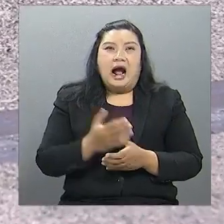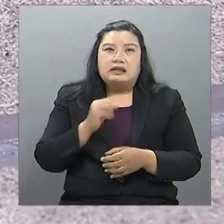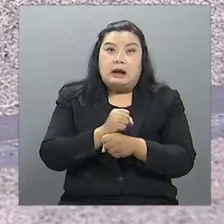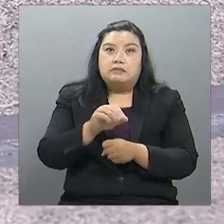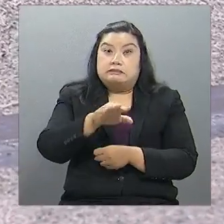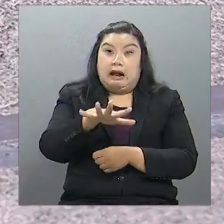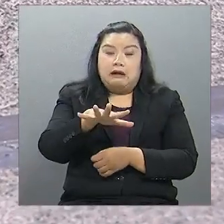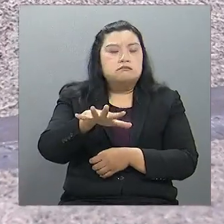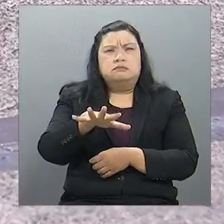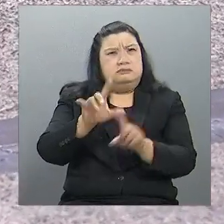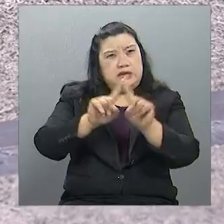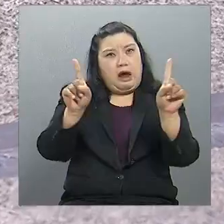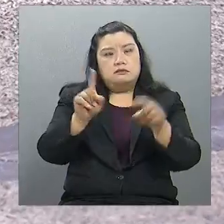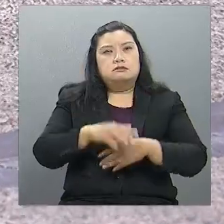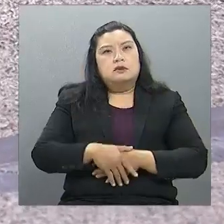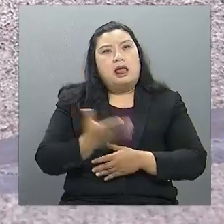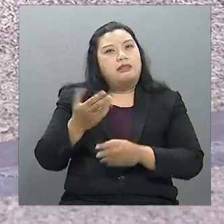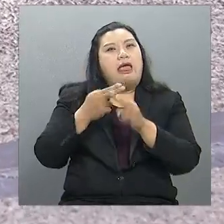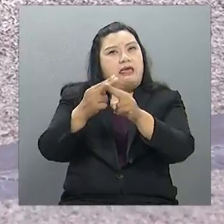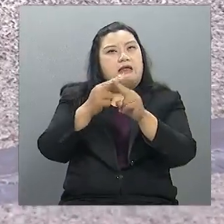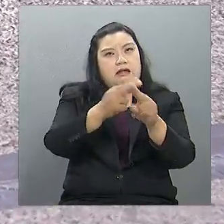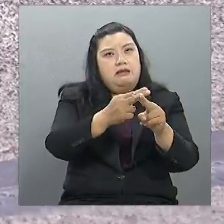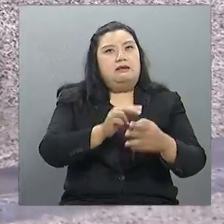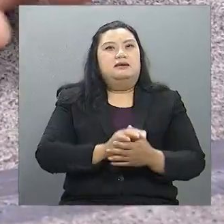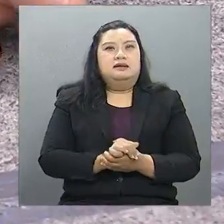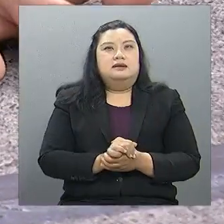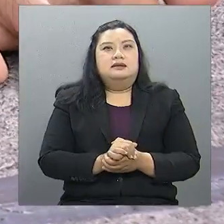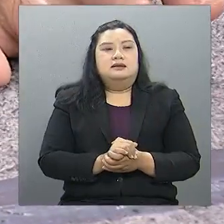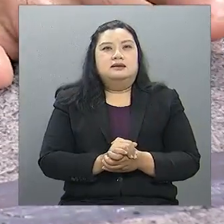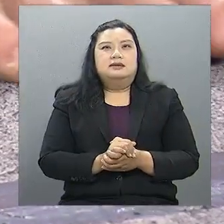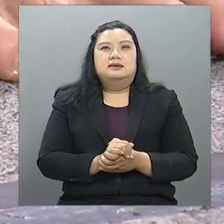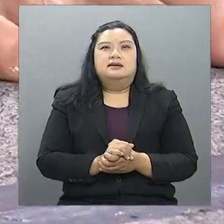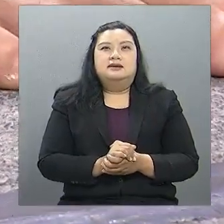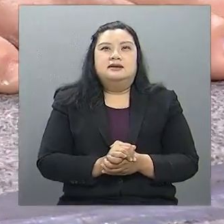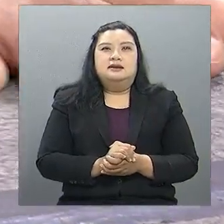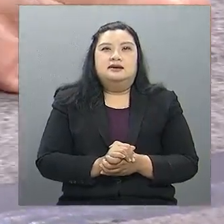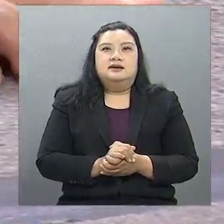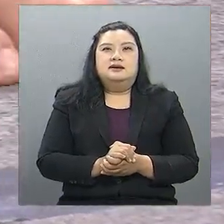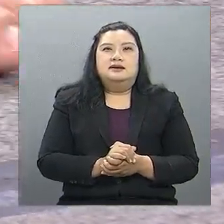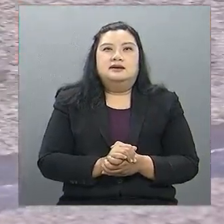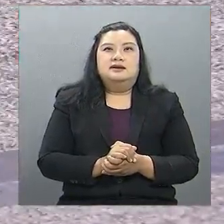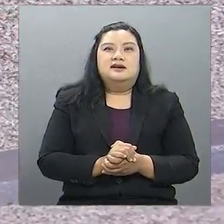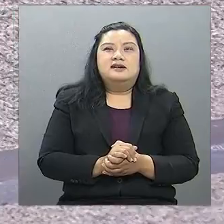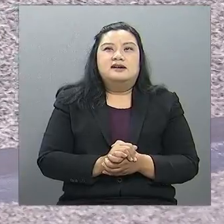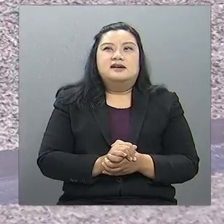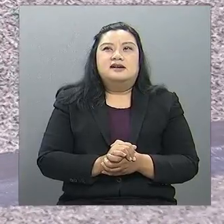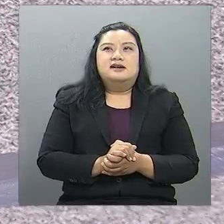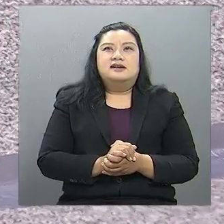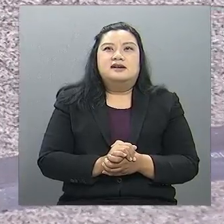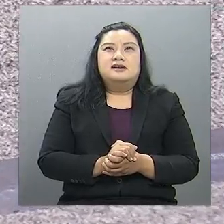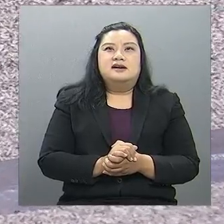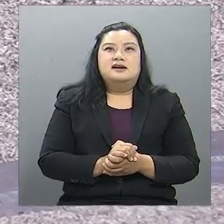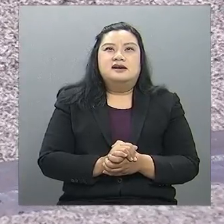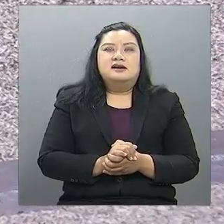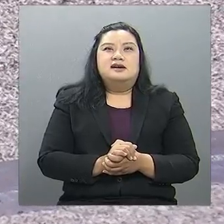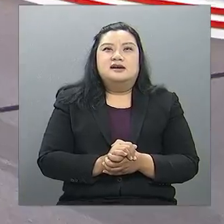ะโ้ชมผมว่าผมอไ้แล้เฮ้ยโคดฮะ ผมวประหาพ้ก Flower Not